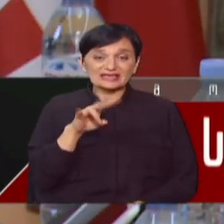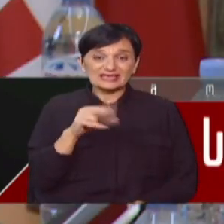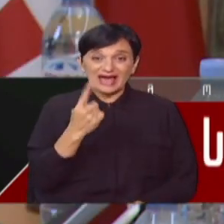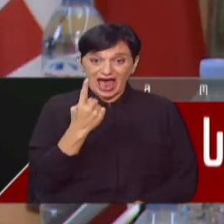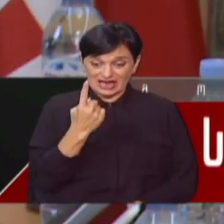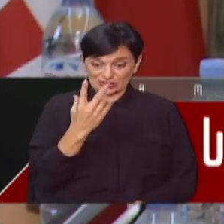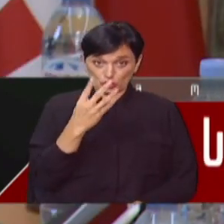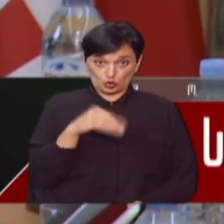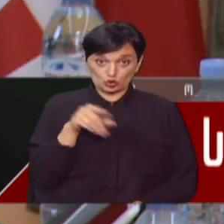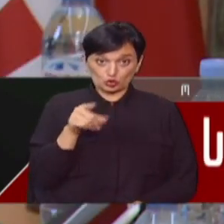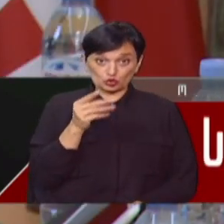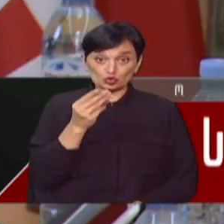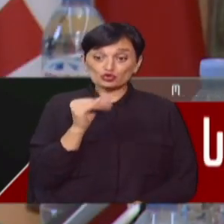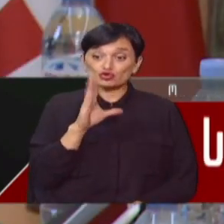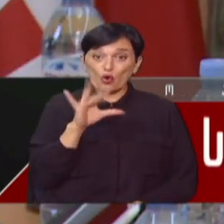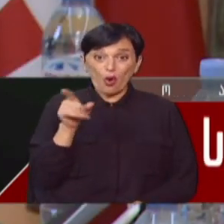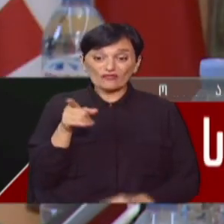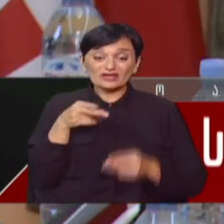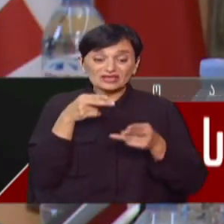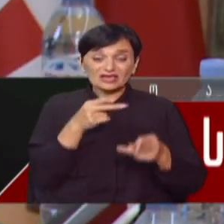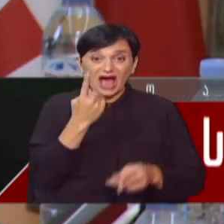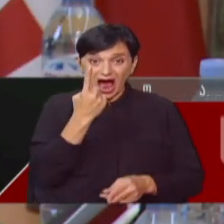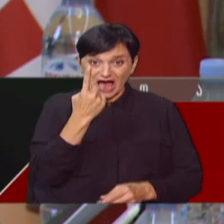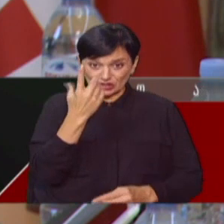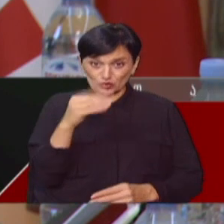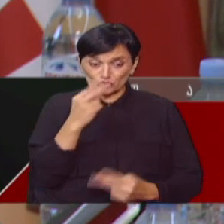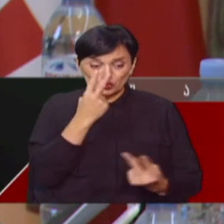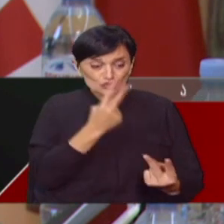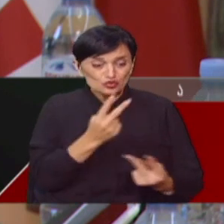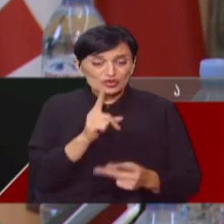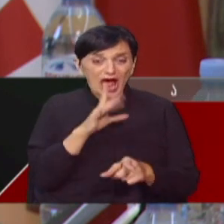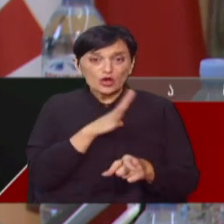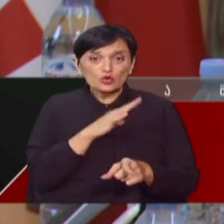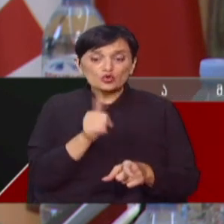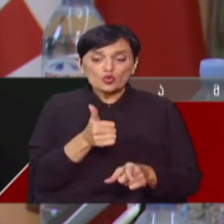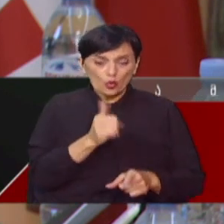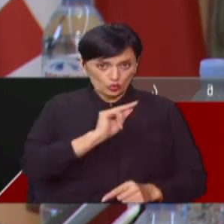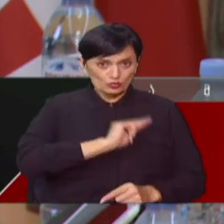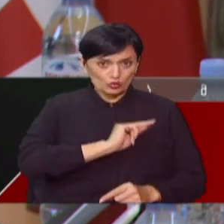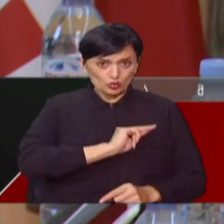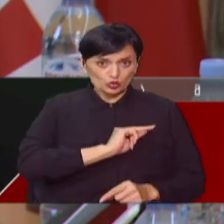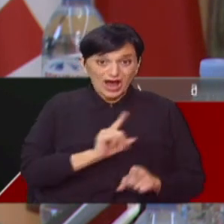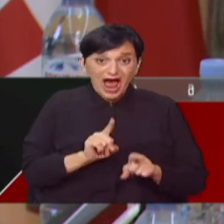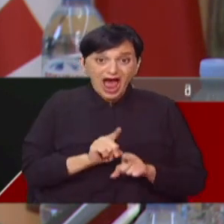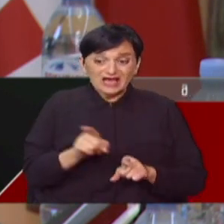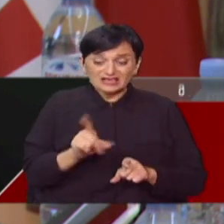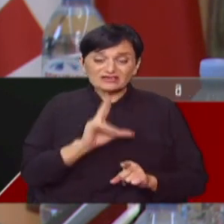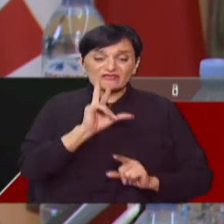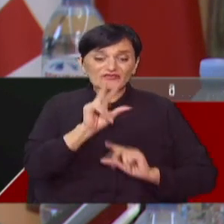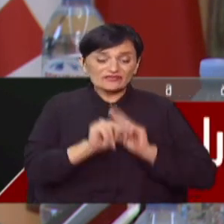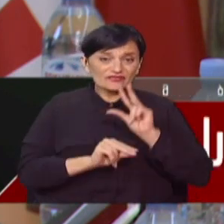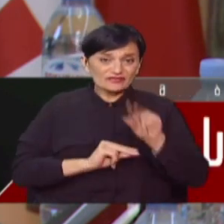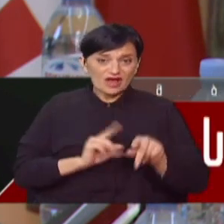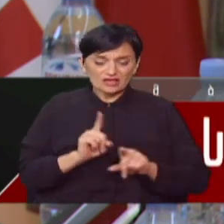წუთი მაინც რომ ყოფილიყავით იმ შოუში, ერთი წუთი მაინც რომ შეგეხედათ რა ხდებოდა იქ და ვინ როგორ მუშაობდა, აი ესეთი პათეტიკით,